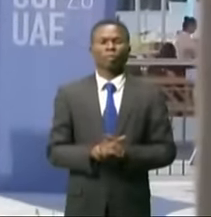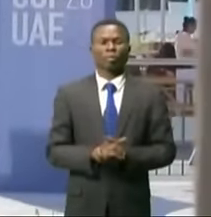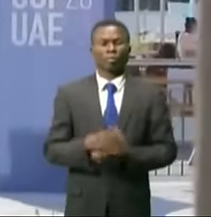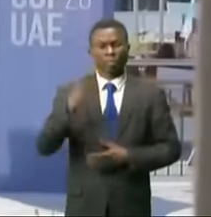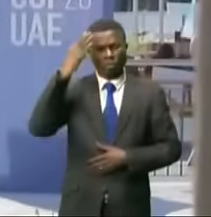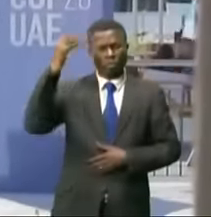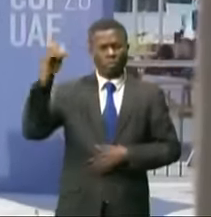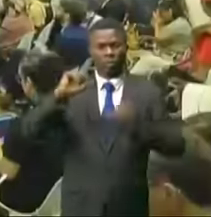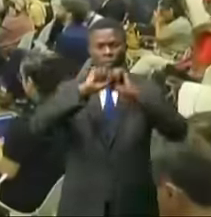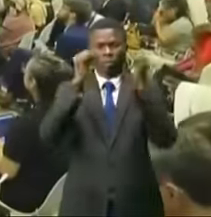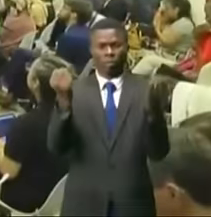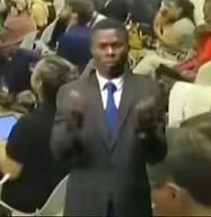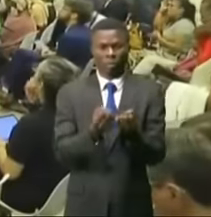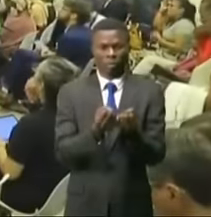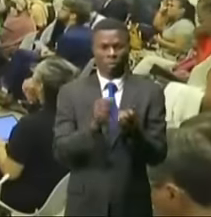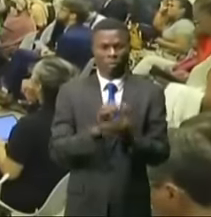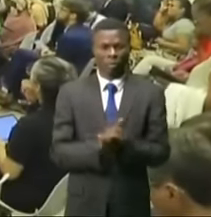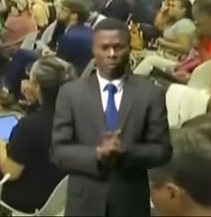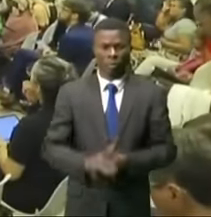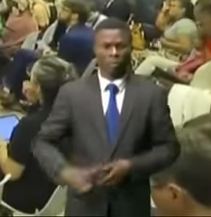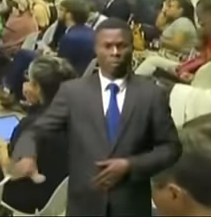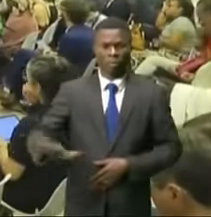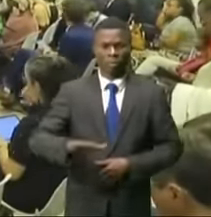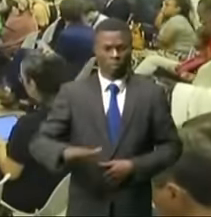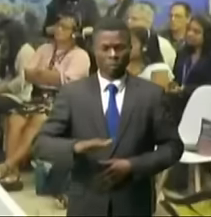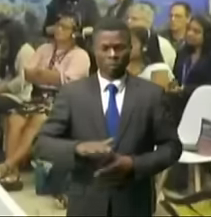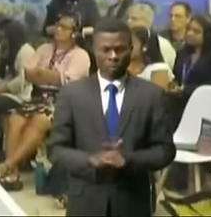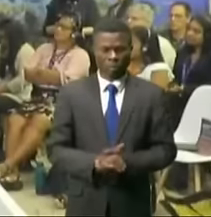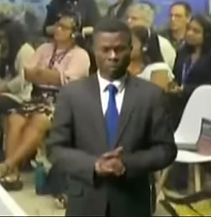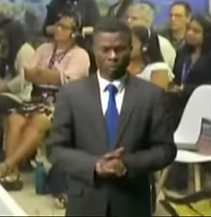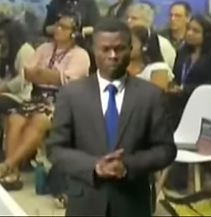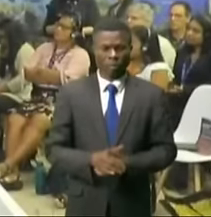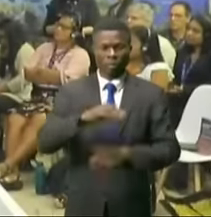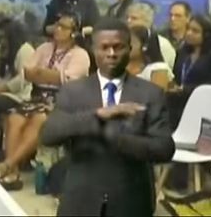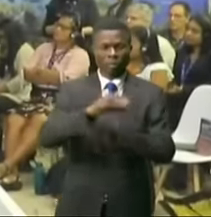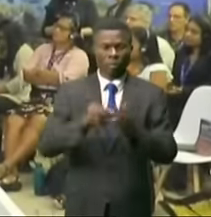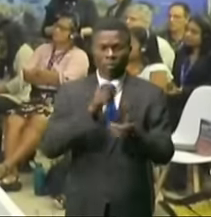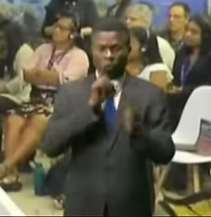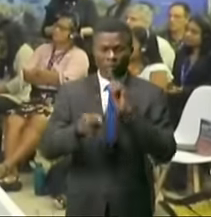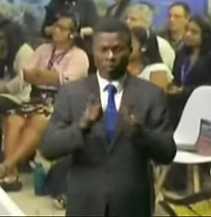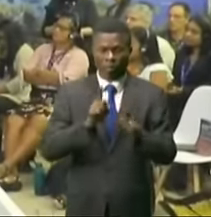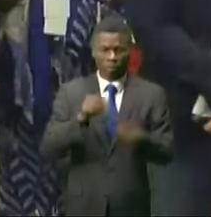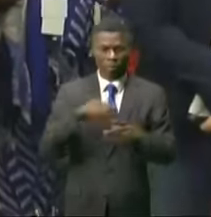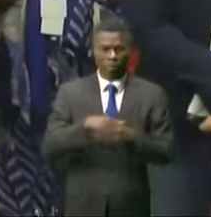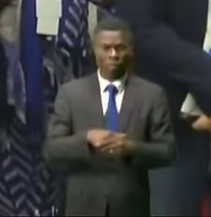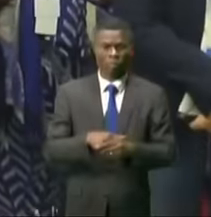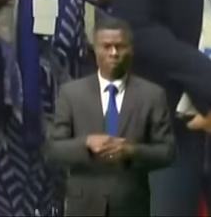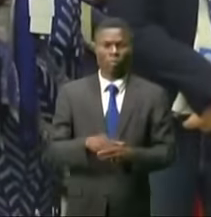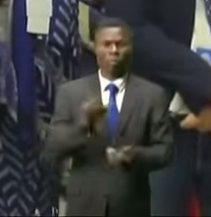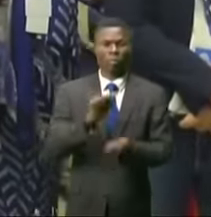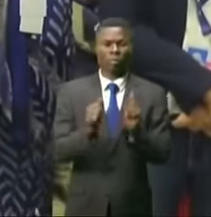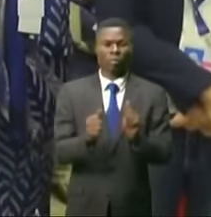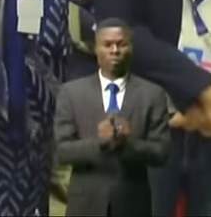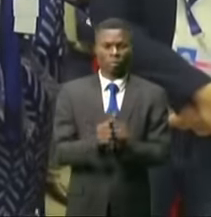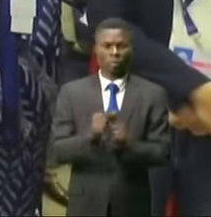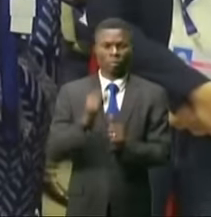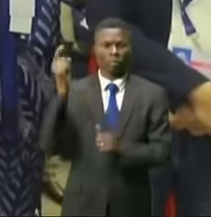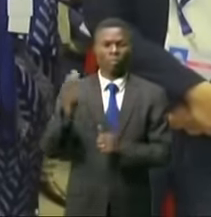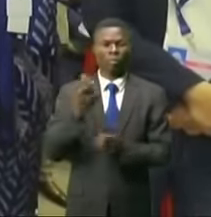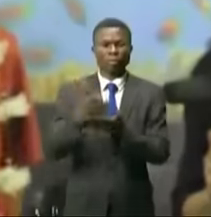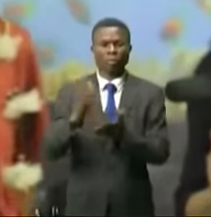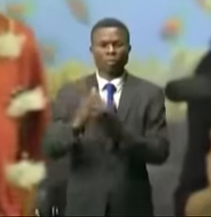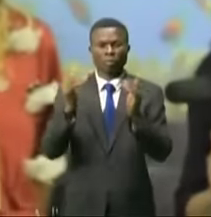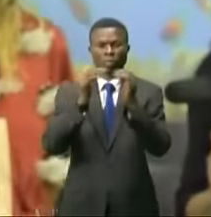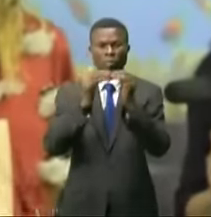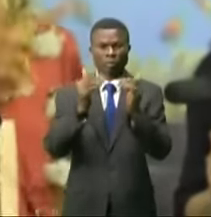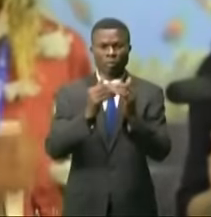L'expérience de la société Wildlife Works Carbon au centre des échanges au Side Event sur la planète équitable à la